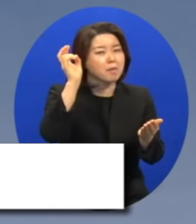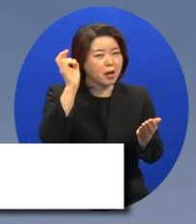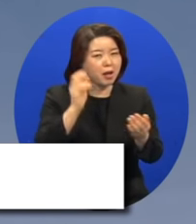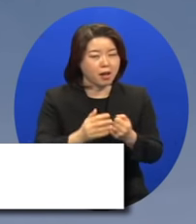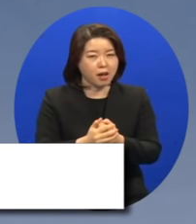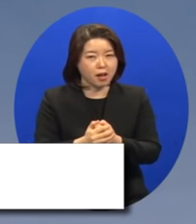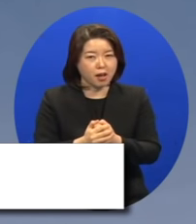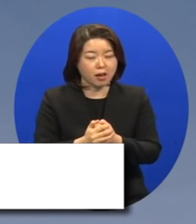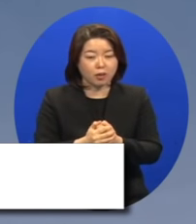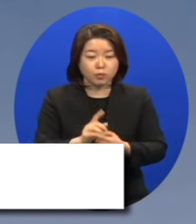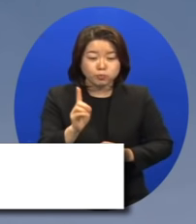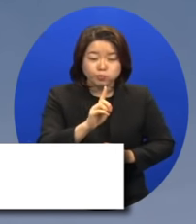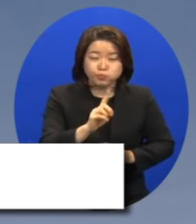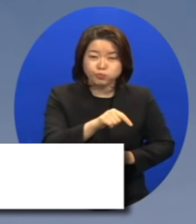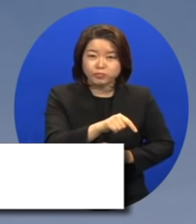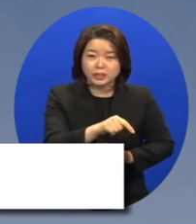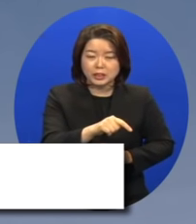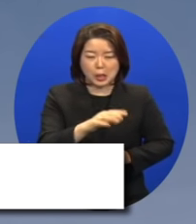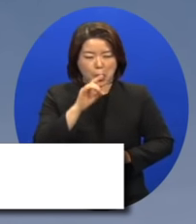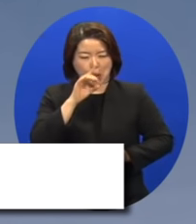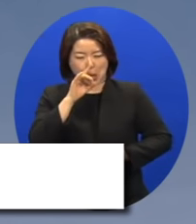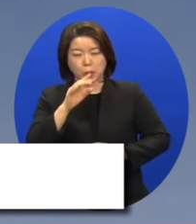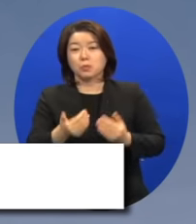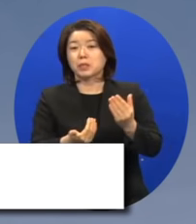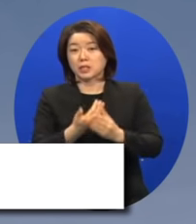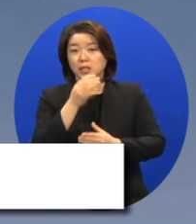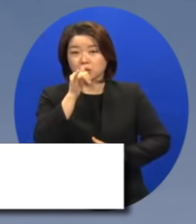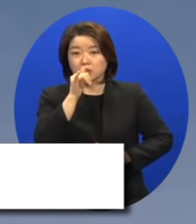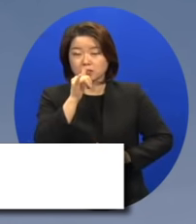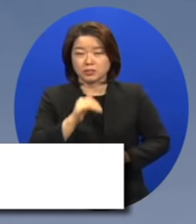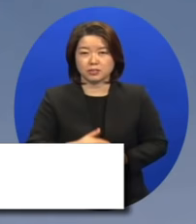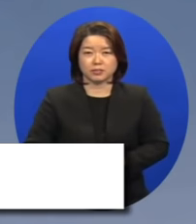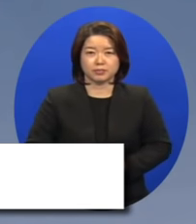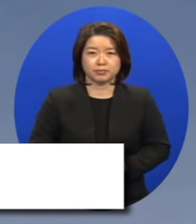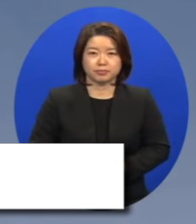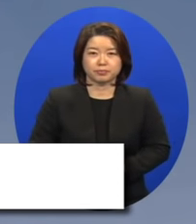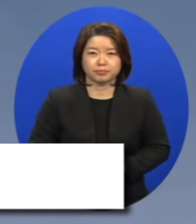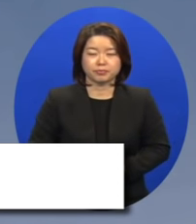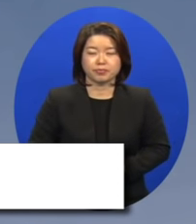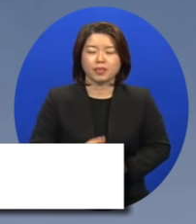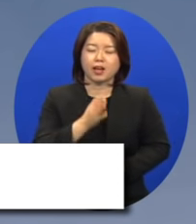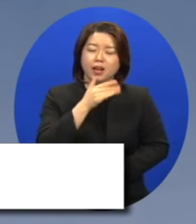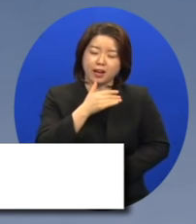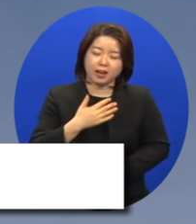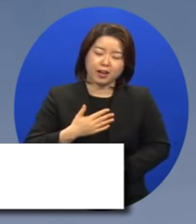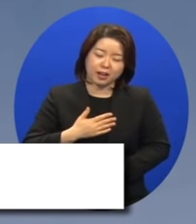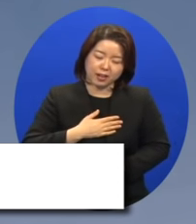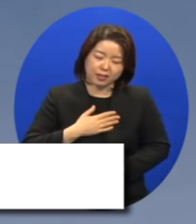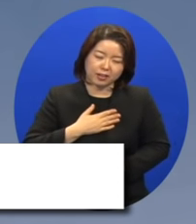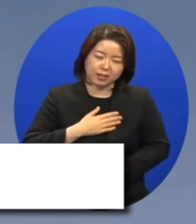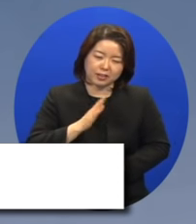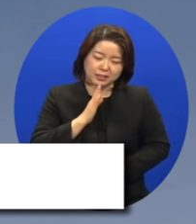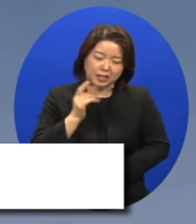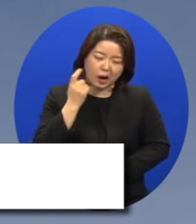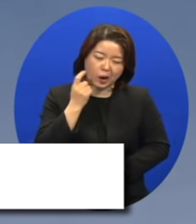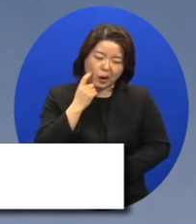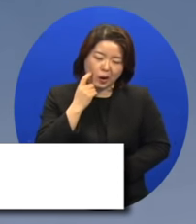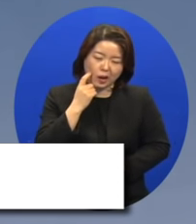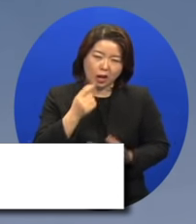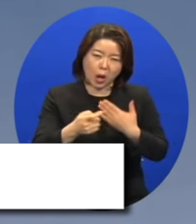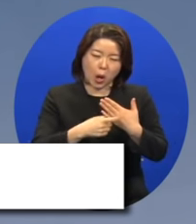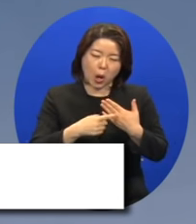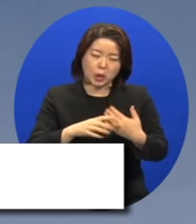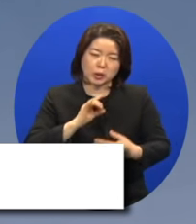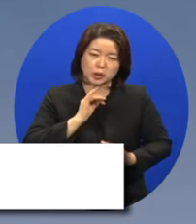.그게 도대체뭔지너무궁금했어요. 아,난위선자였어.